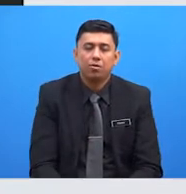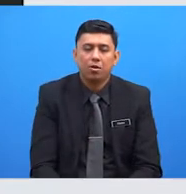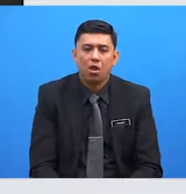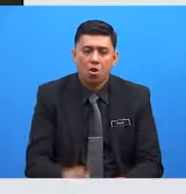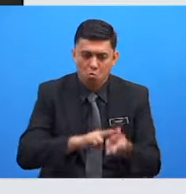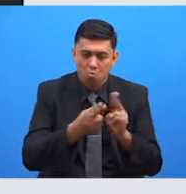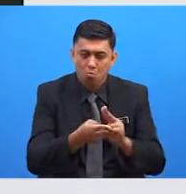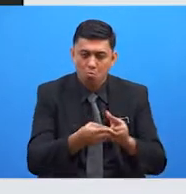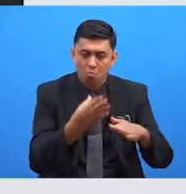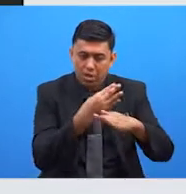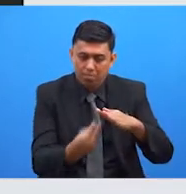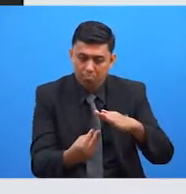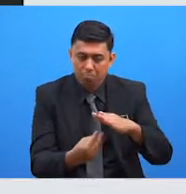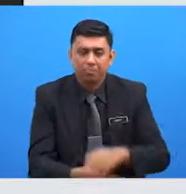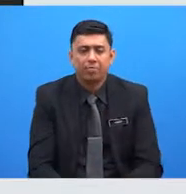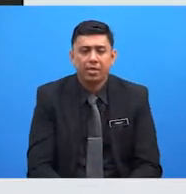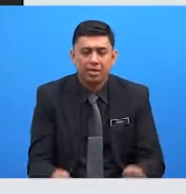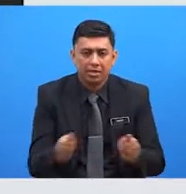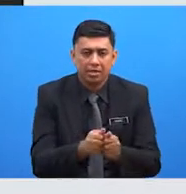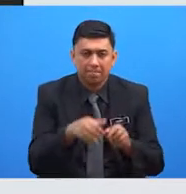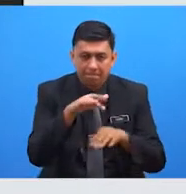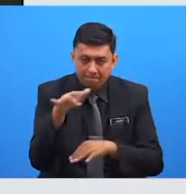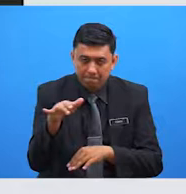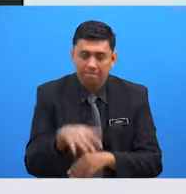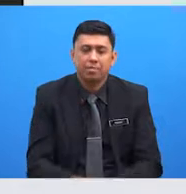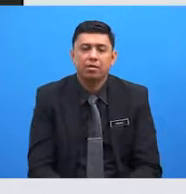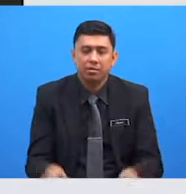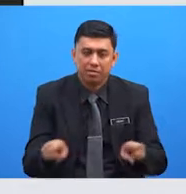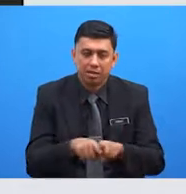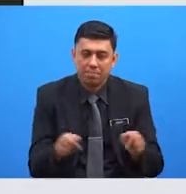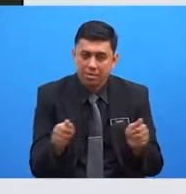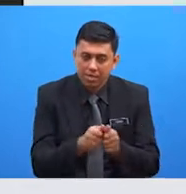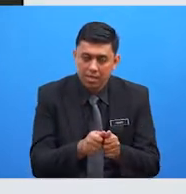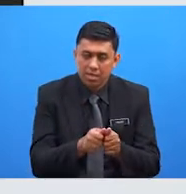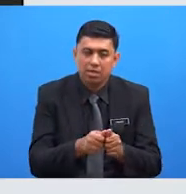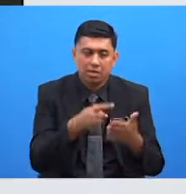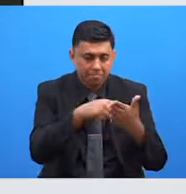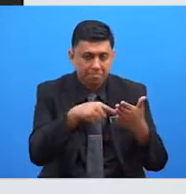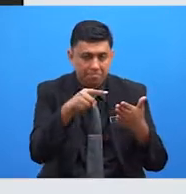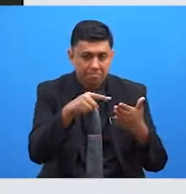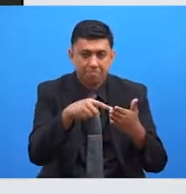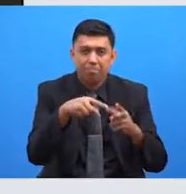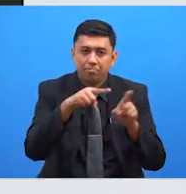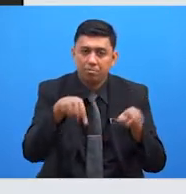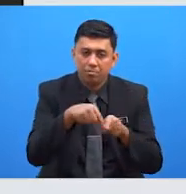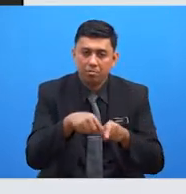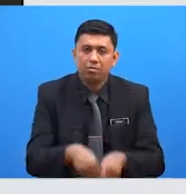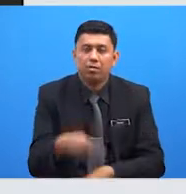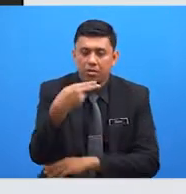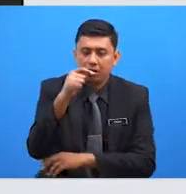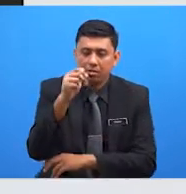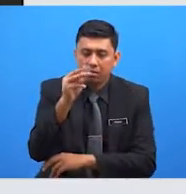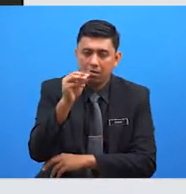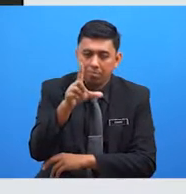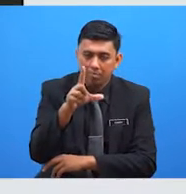radio kepada checkbox dengan menaip. Type sama dengan checkbox. Tuliskan kod HTML